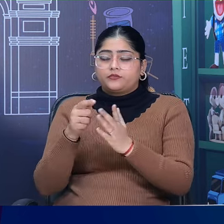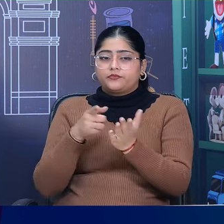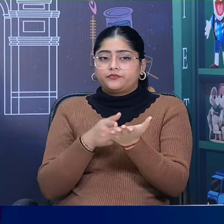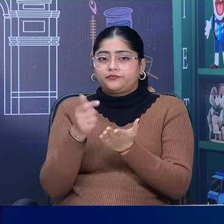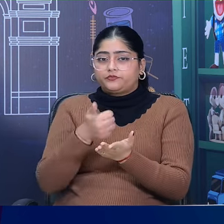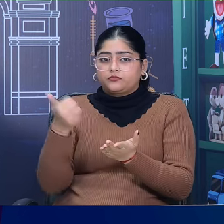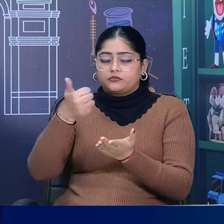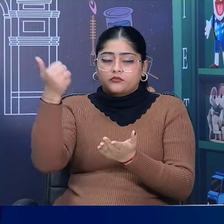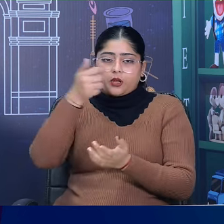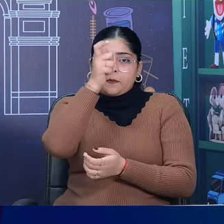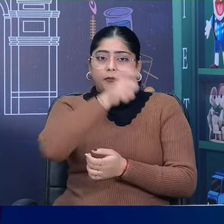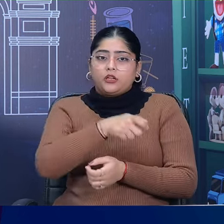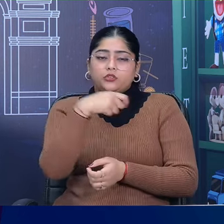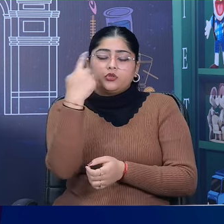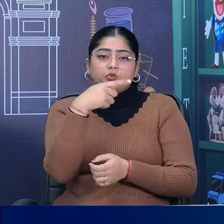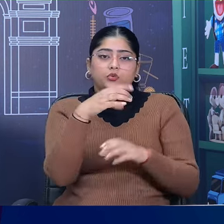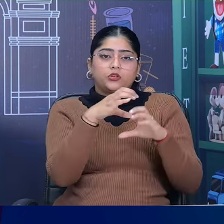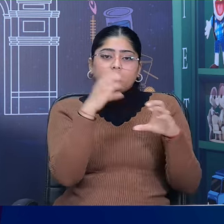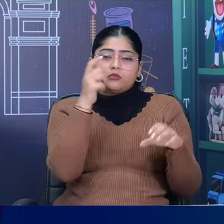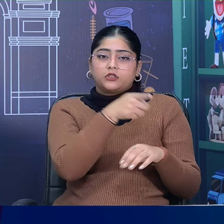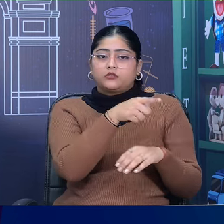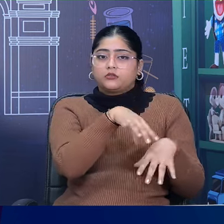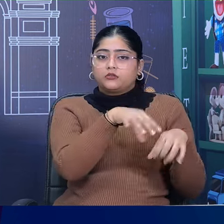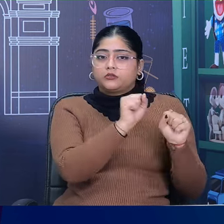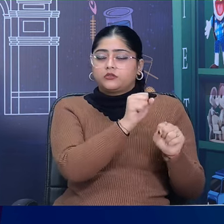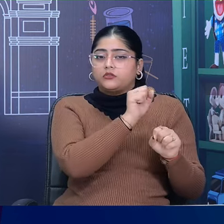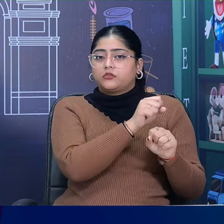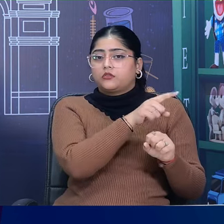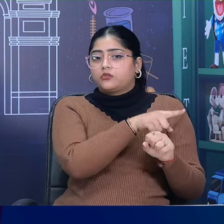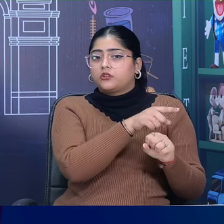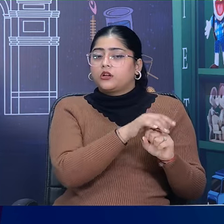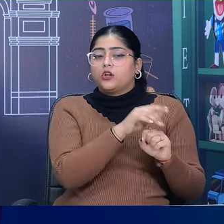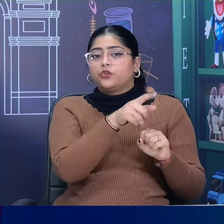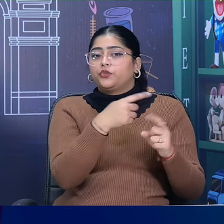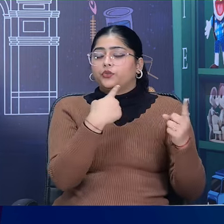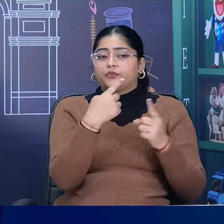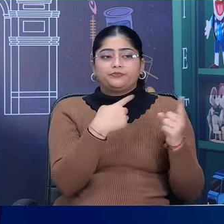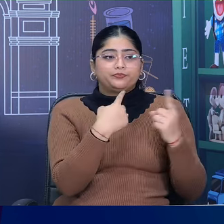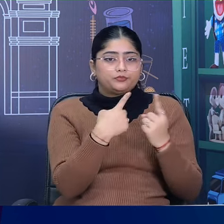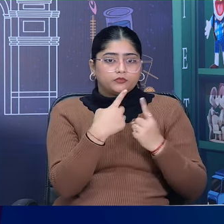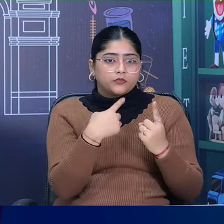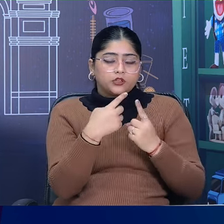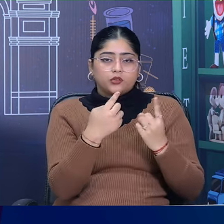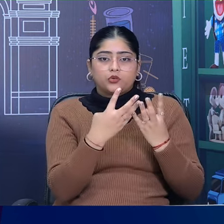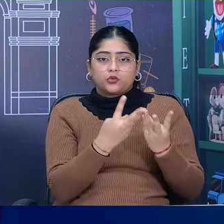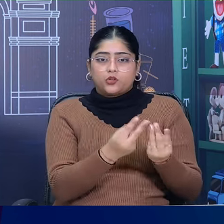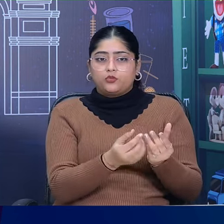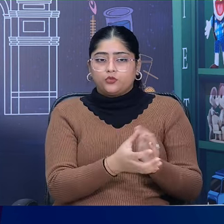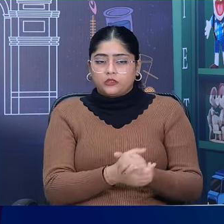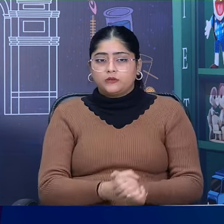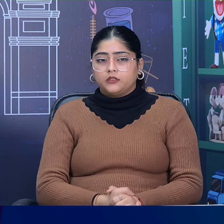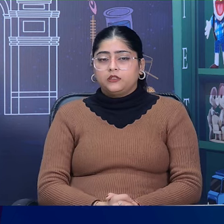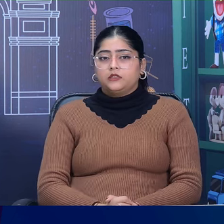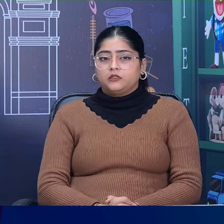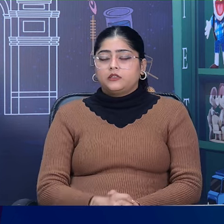मनहा मनवाना किराया जो है उसे नहीं वसूल सकते आपको पूरे गांव का ध्यान रख के इस काम को करना पड़ेगा जी